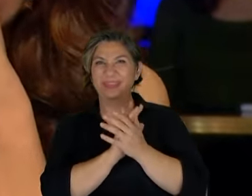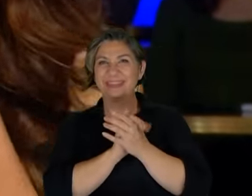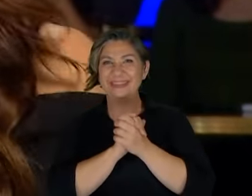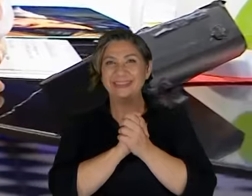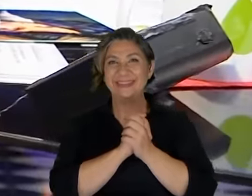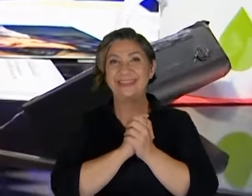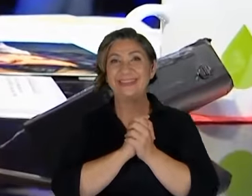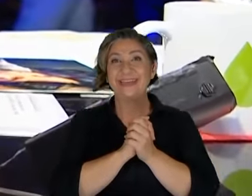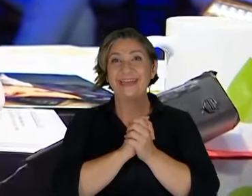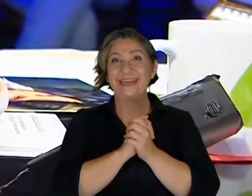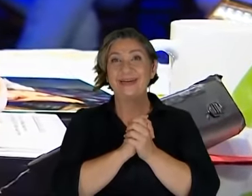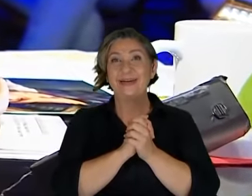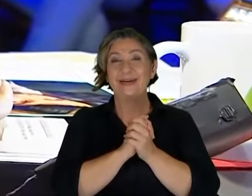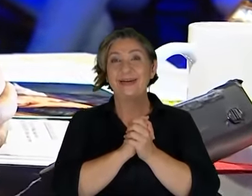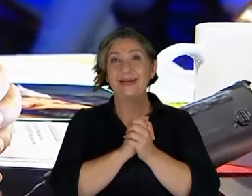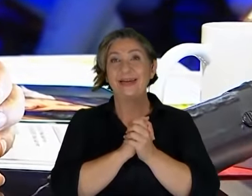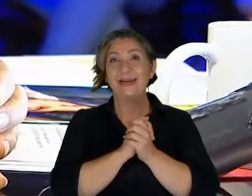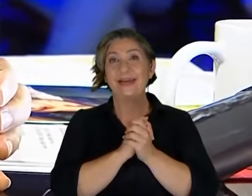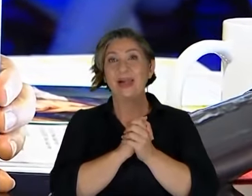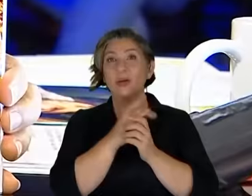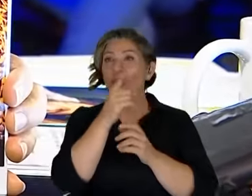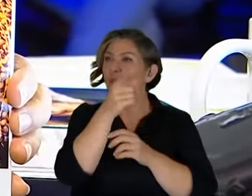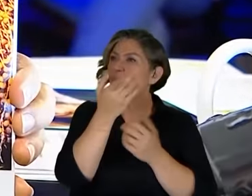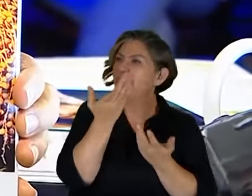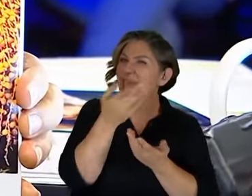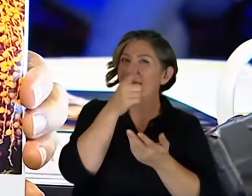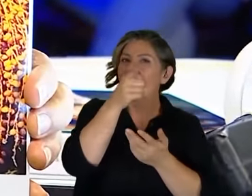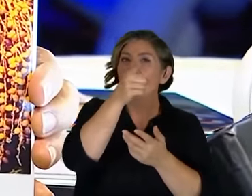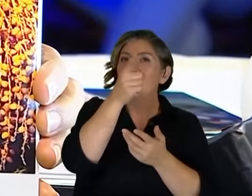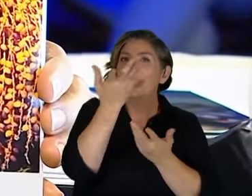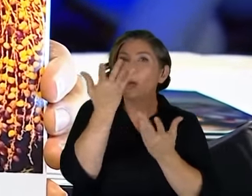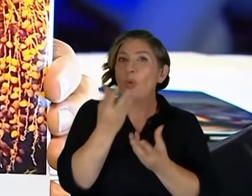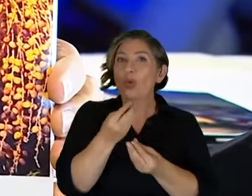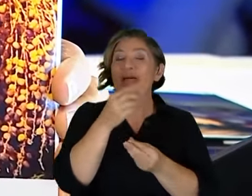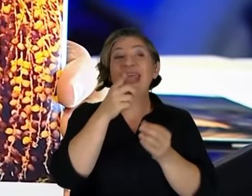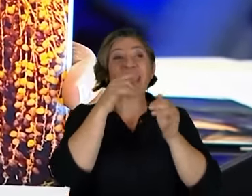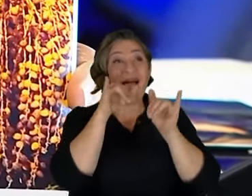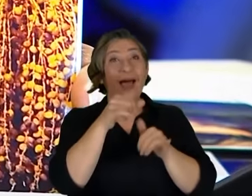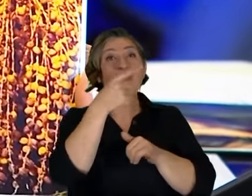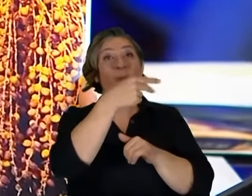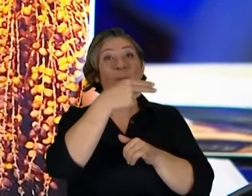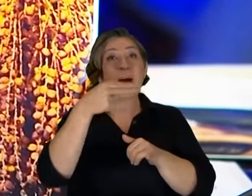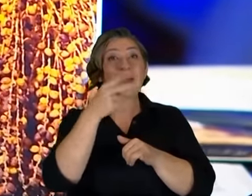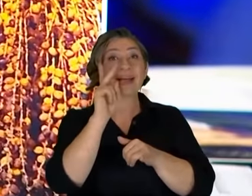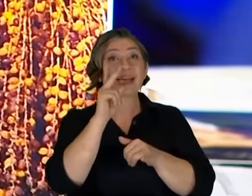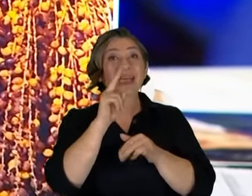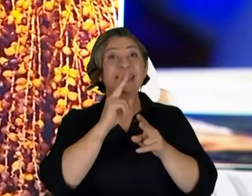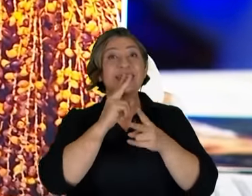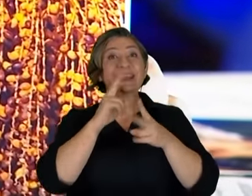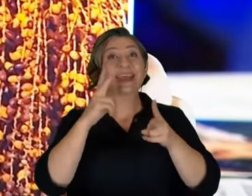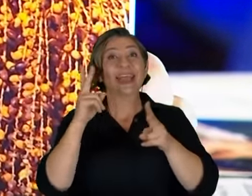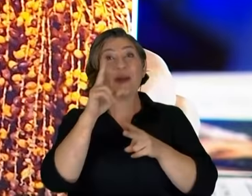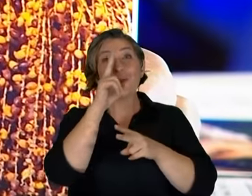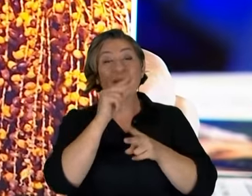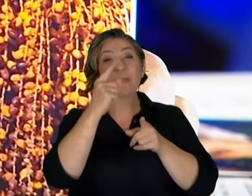Evet. Ay peki, o da gene buradaki öyle. Durum nedir yani? Ne oluyor gene burada? Gene öyle ya. Bir şey söyleyeyim mi? Renklerini sevdim